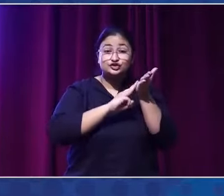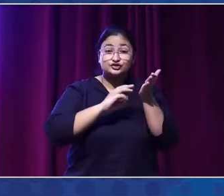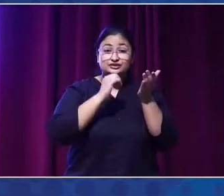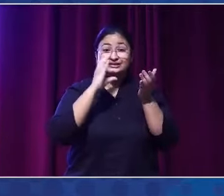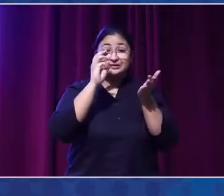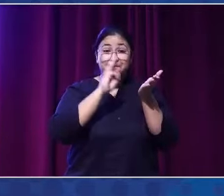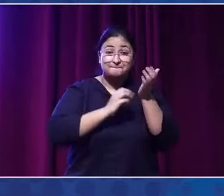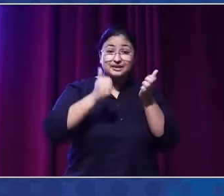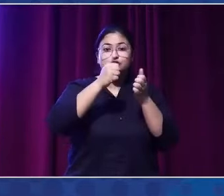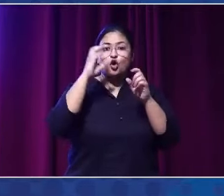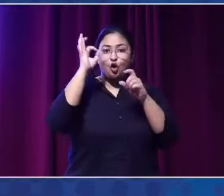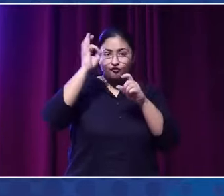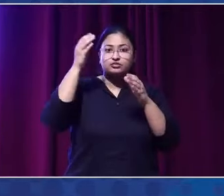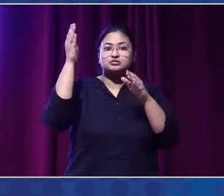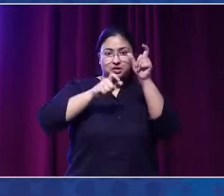हटाया गया